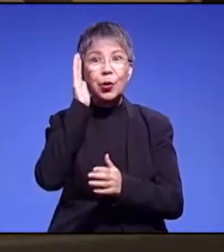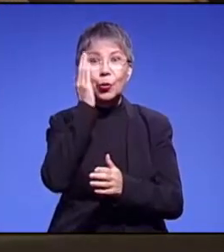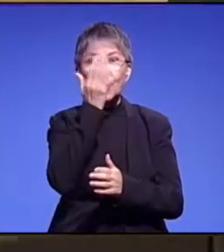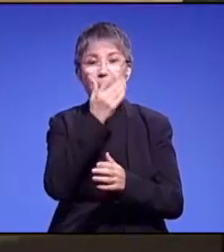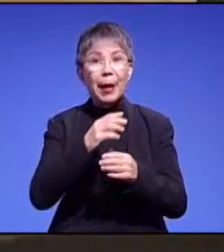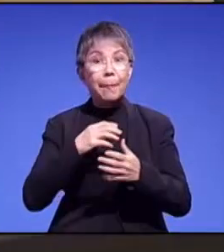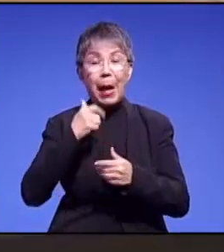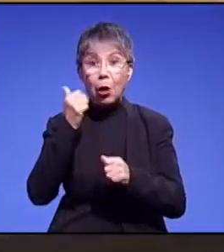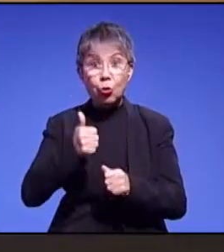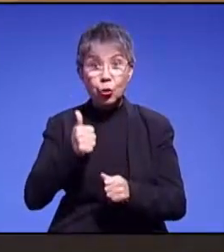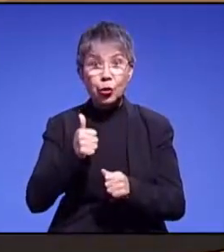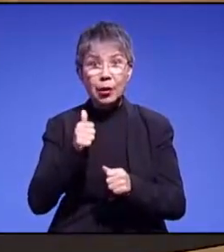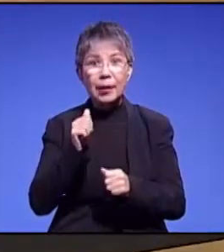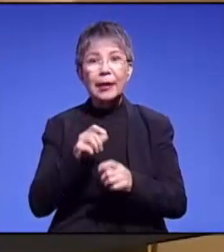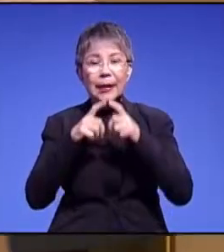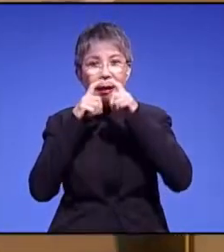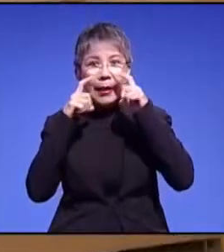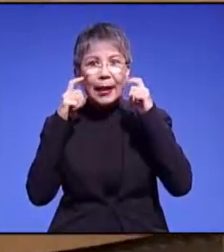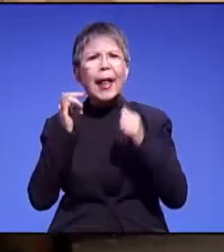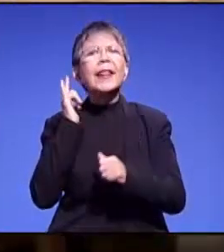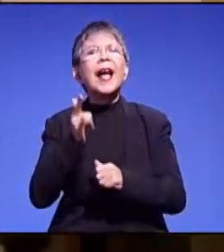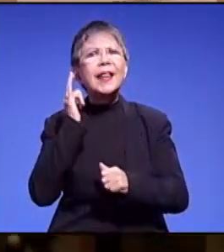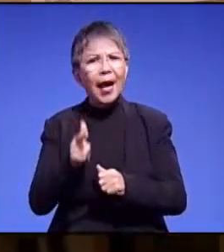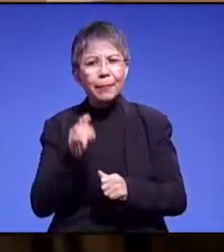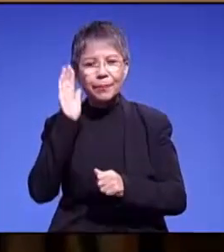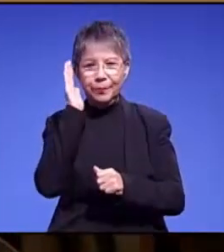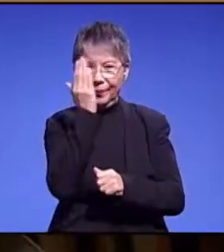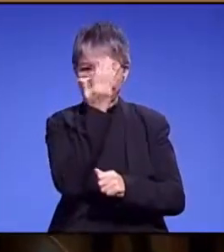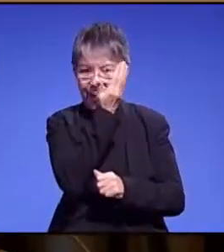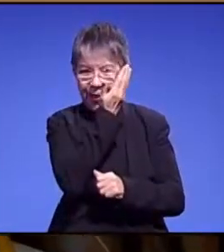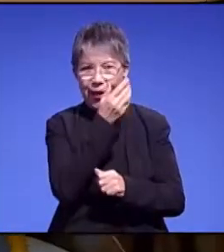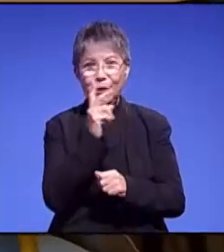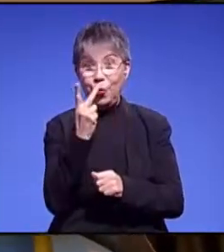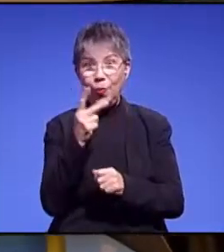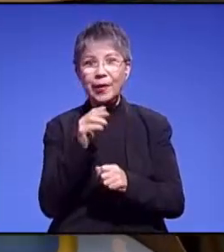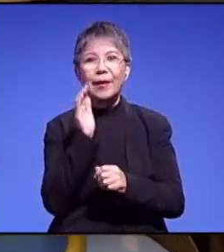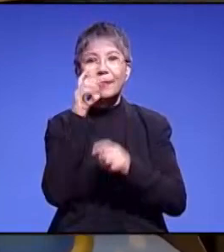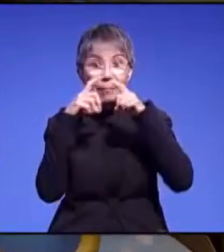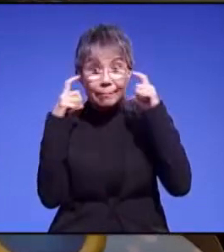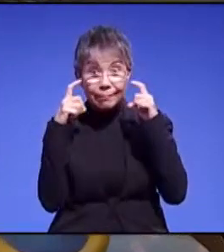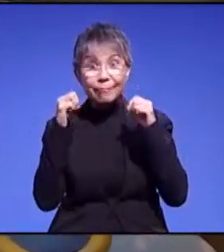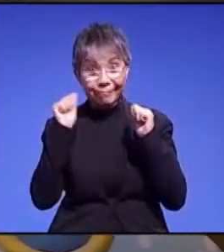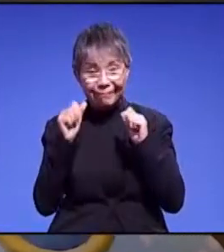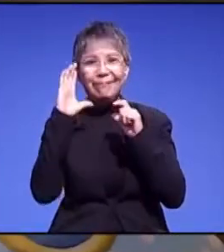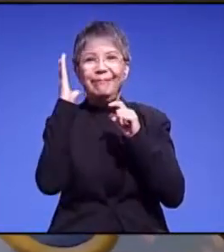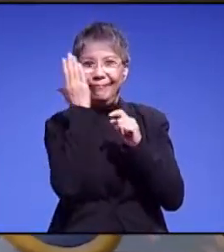maksimal, face shield harus dipakai bersama masker. Jadi, pakai dua-duanya ya.